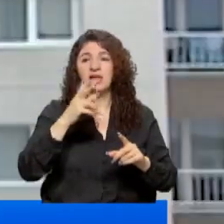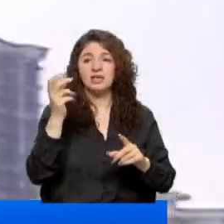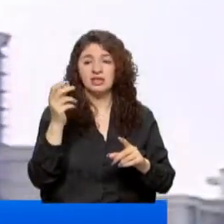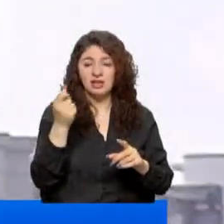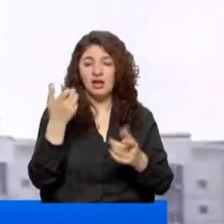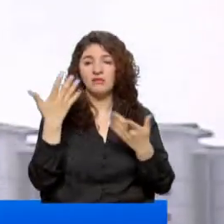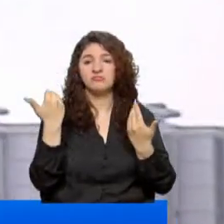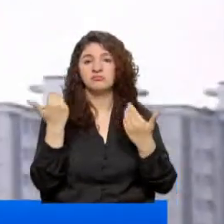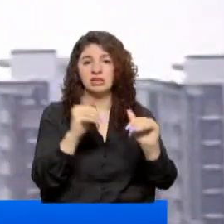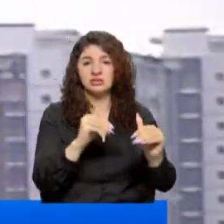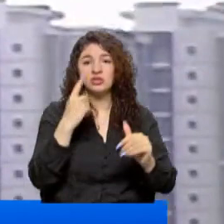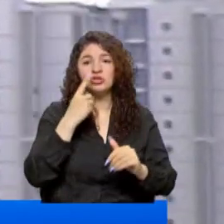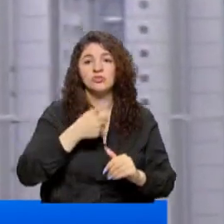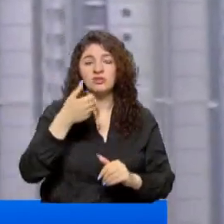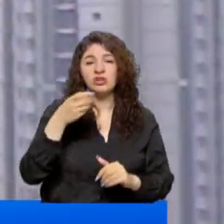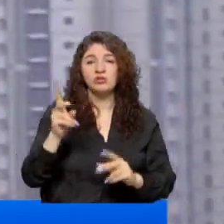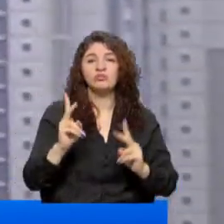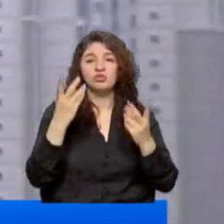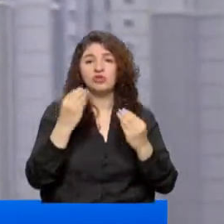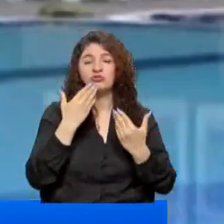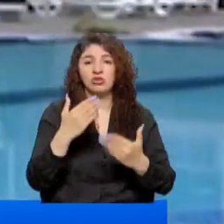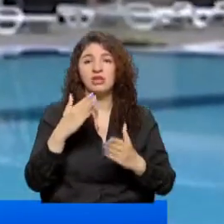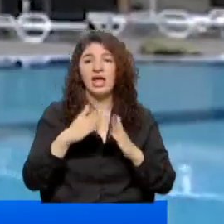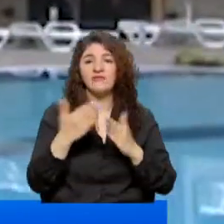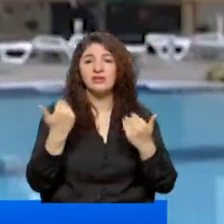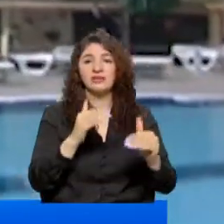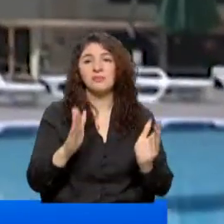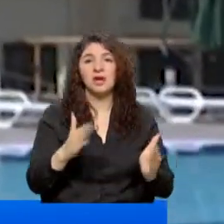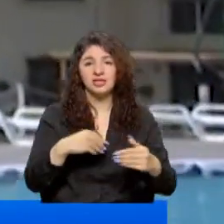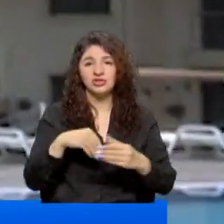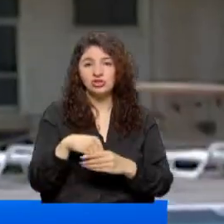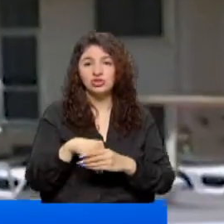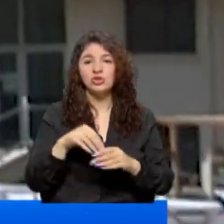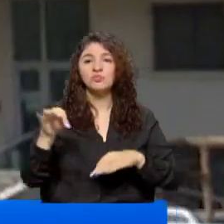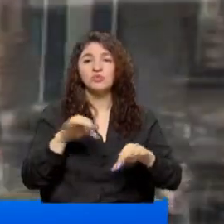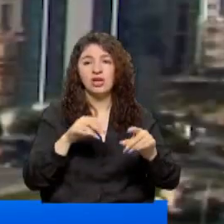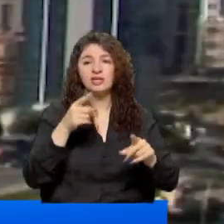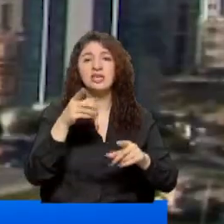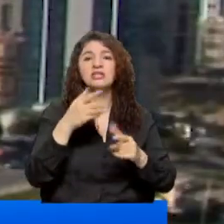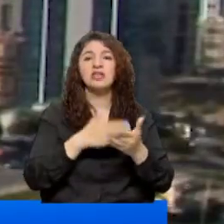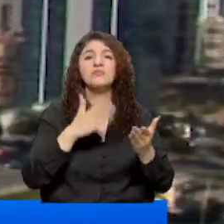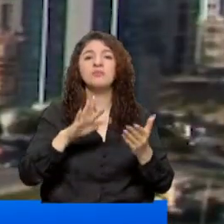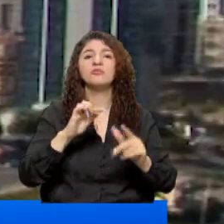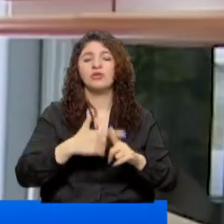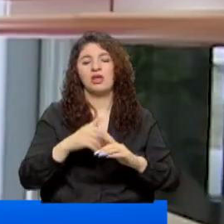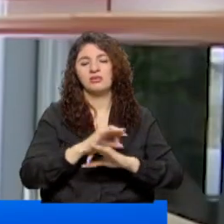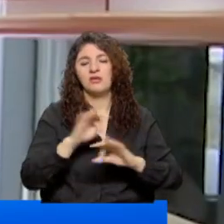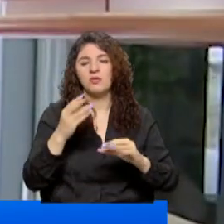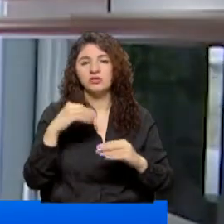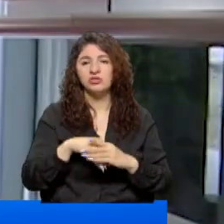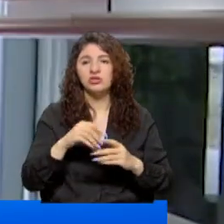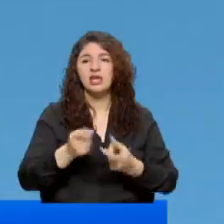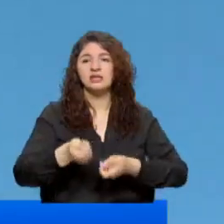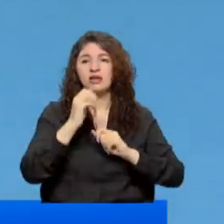milyar lira kaynak Cumhurbaşkanı Erdoğan'ın Müjde olarak açıkladı konut destek paketleri arasında müteahhitlere yarım kalmış projeleri tamamlamak